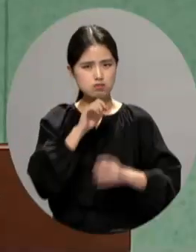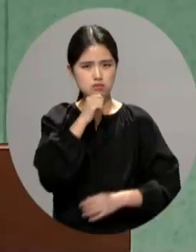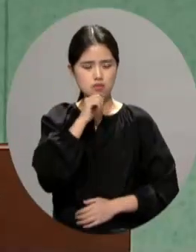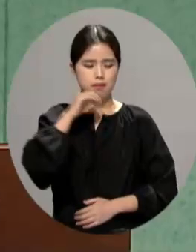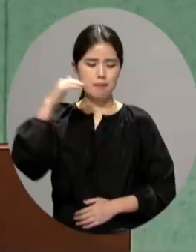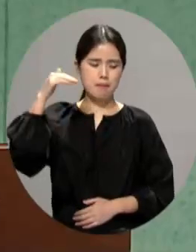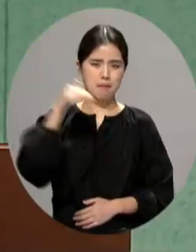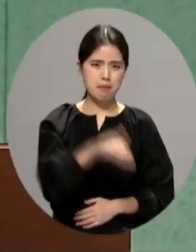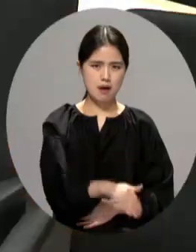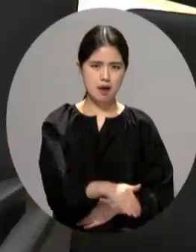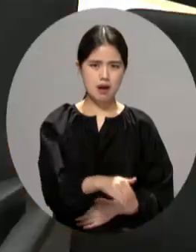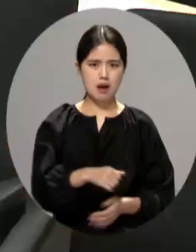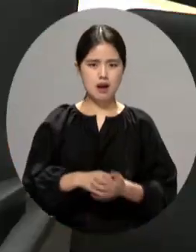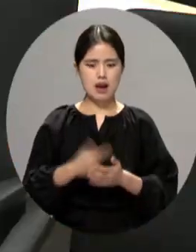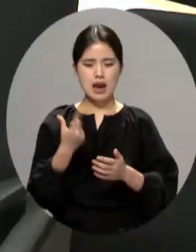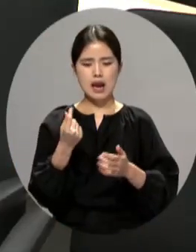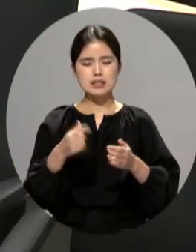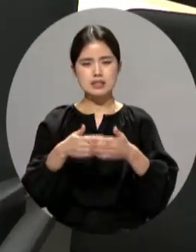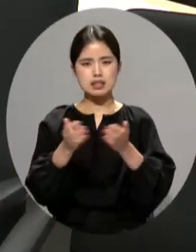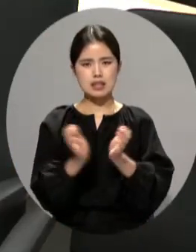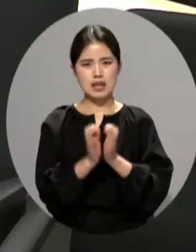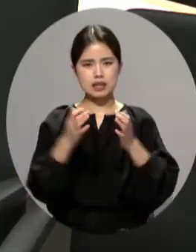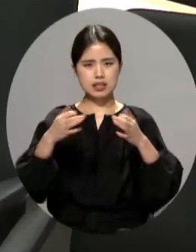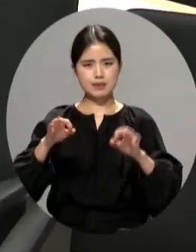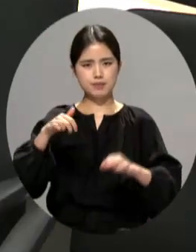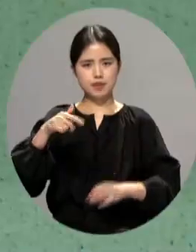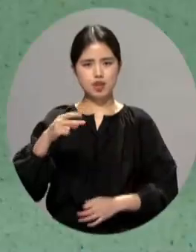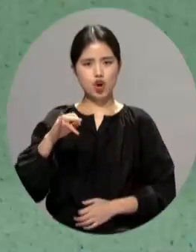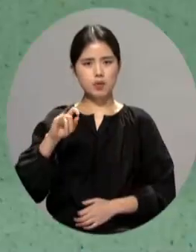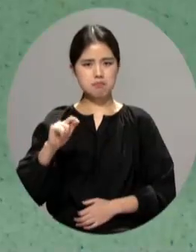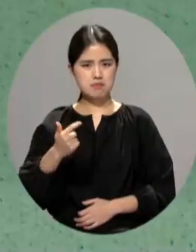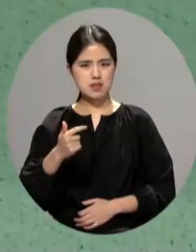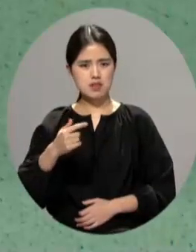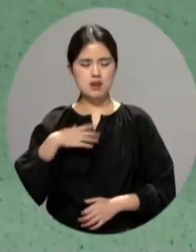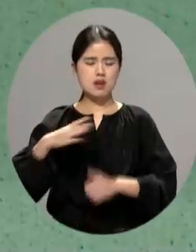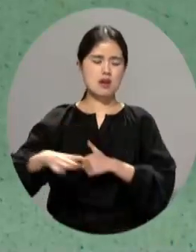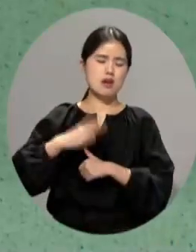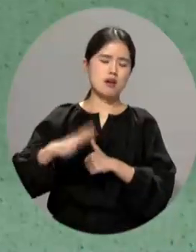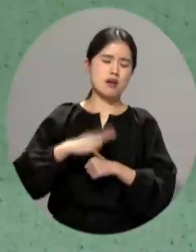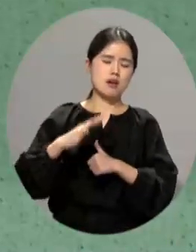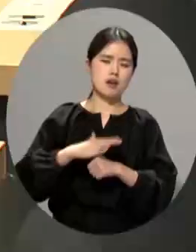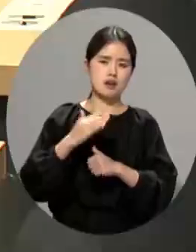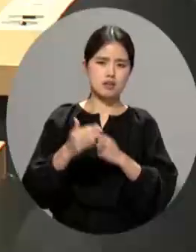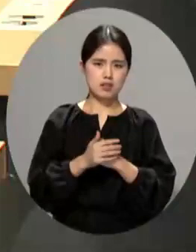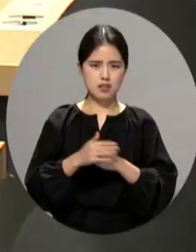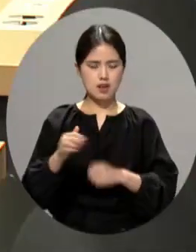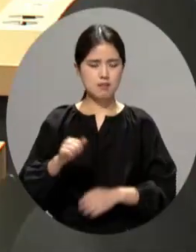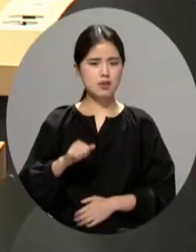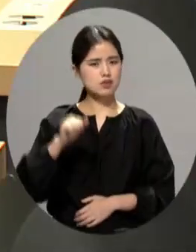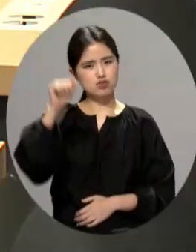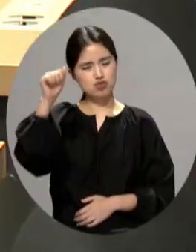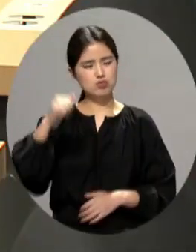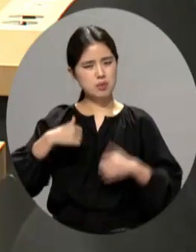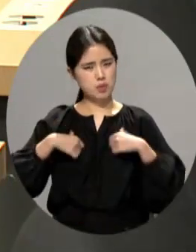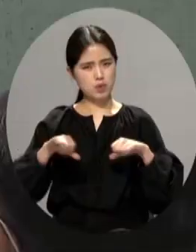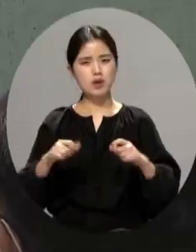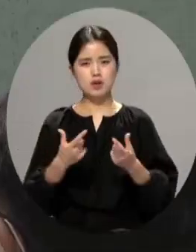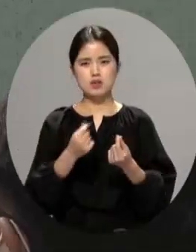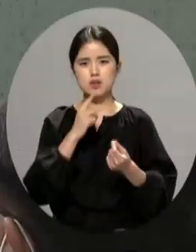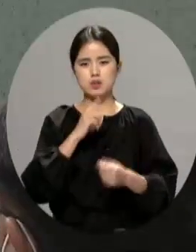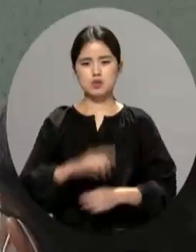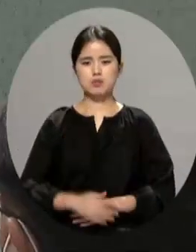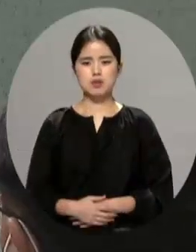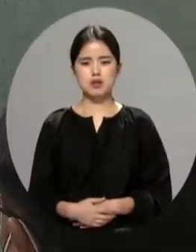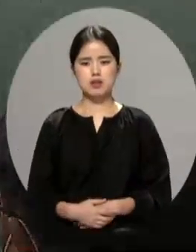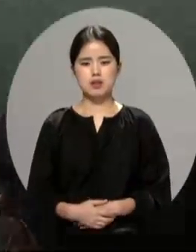꺾였고 같은 당 김경민 예비후보의 지속적인 공격도 불출마를 선언한 주 요인으로 꼽힙니다.